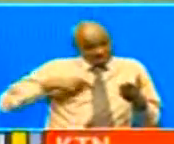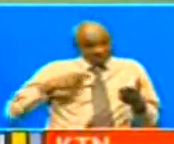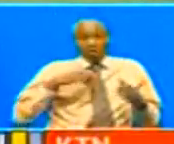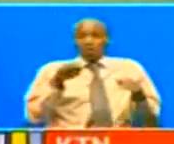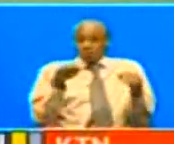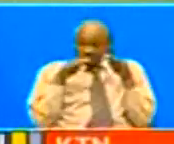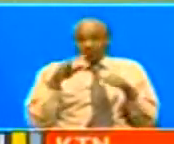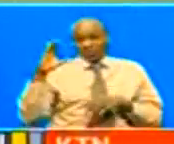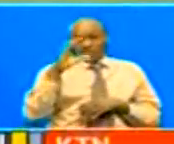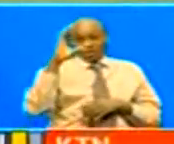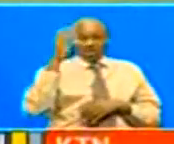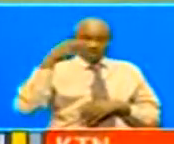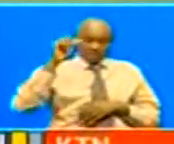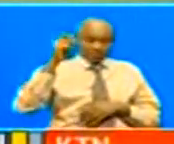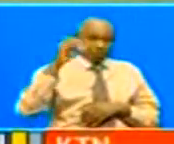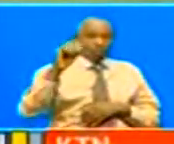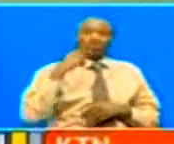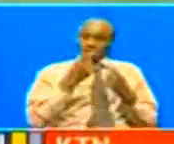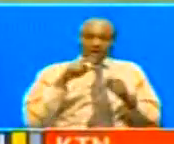anasubiri Jepto azungumzie swala hilo.